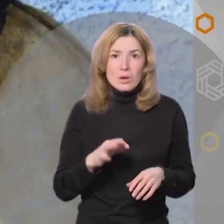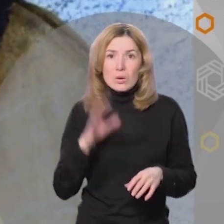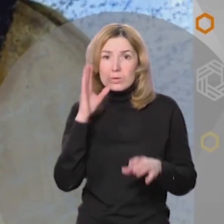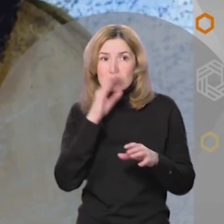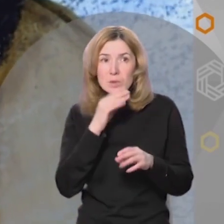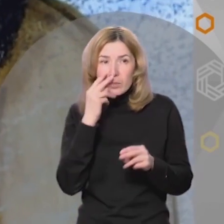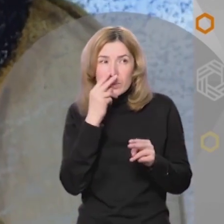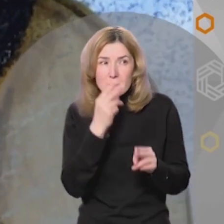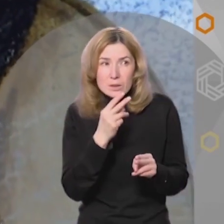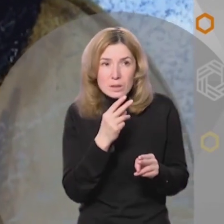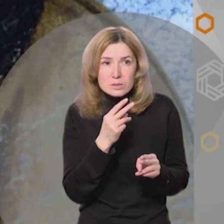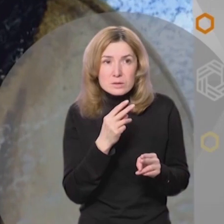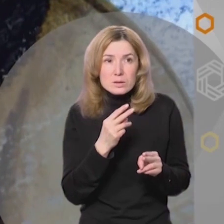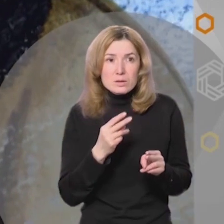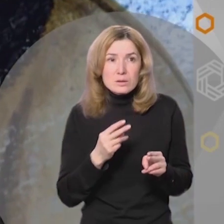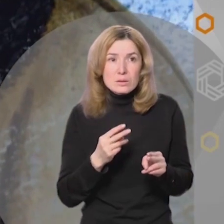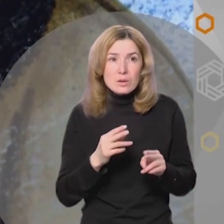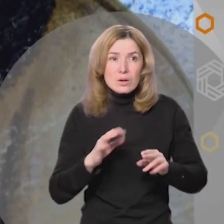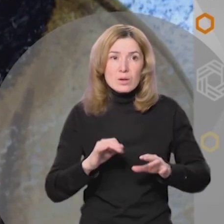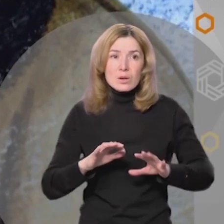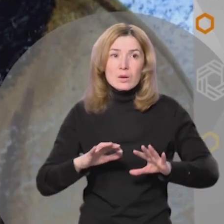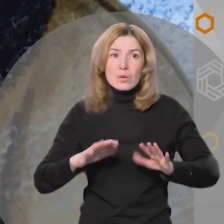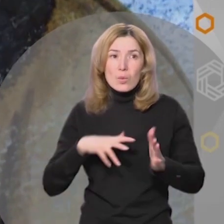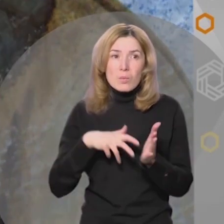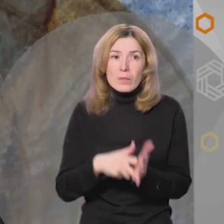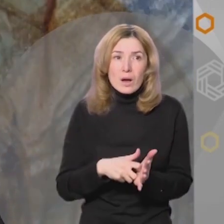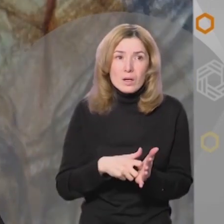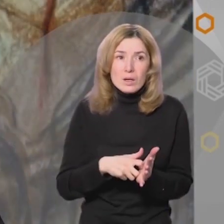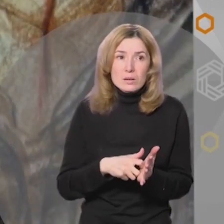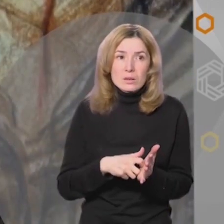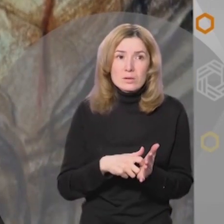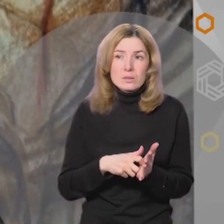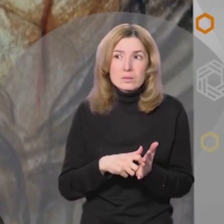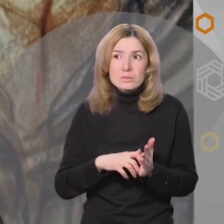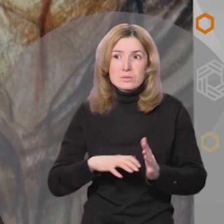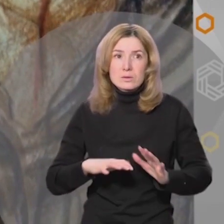чуть пригляделся и упал на колени.